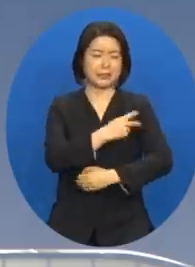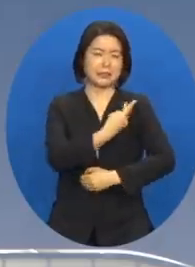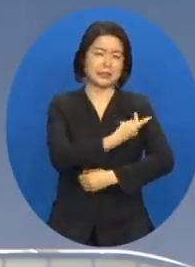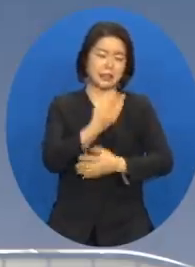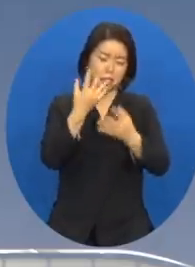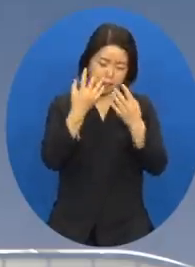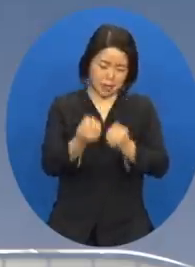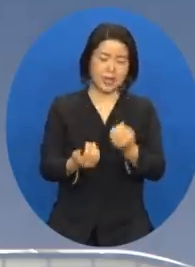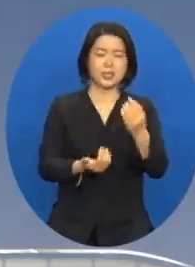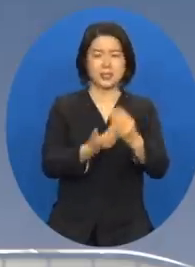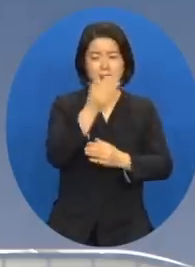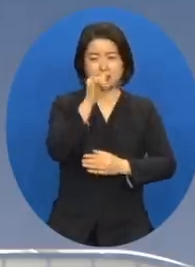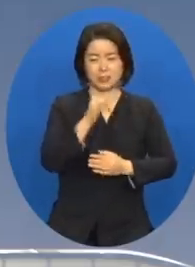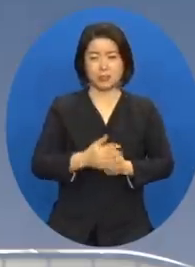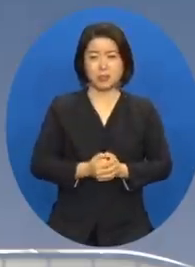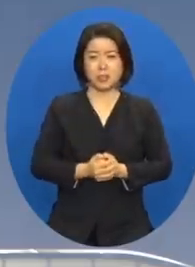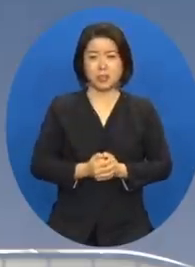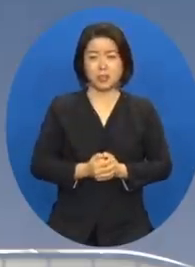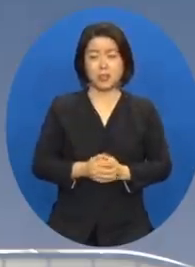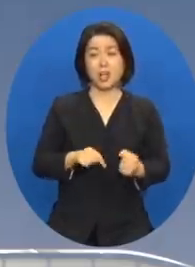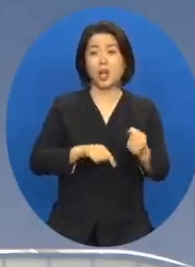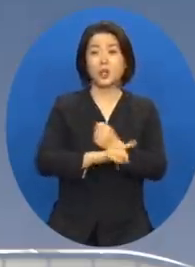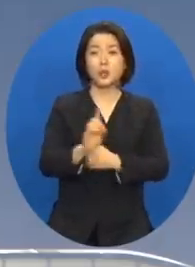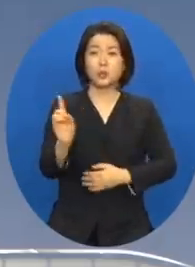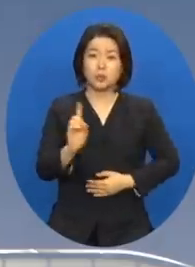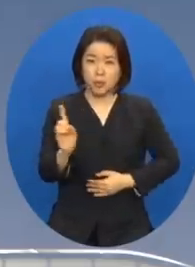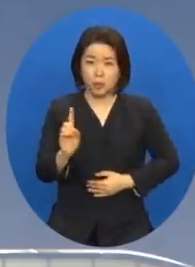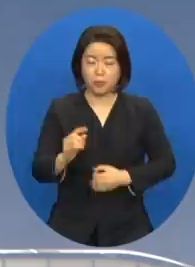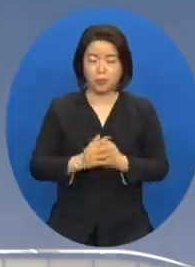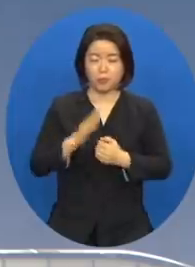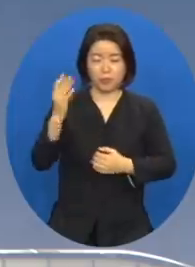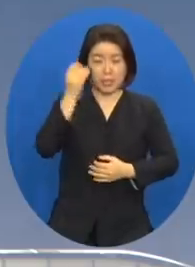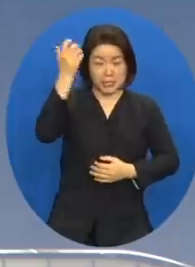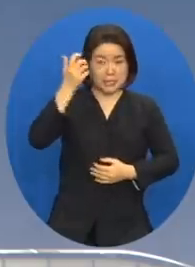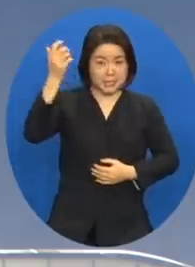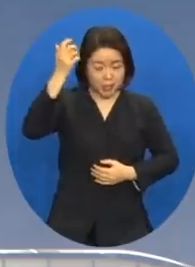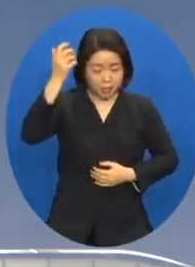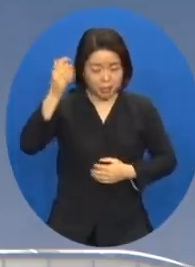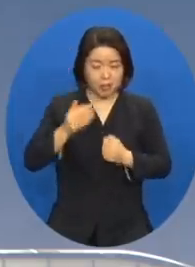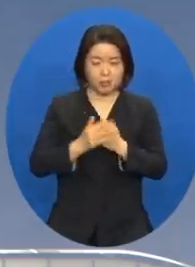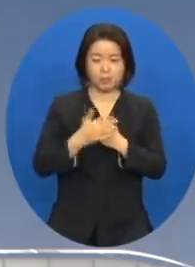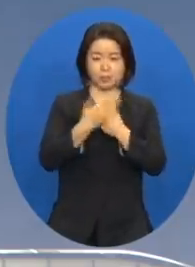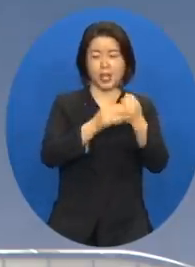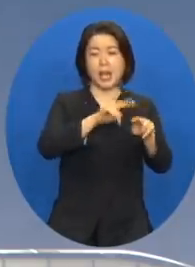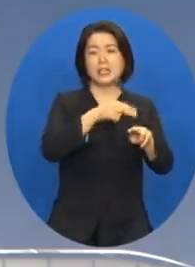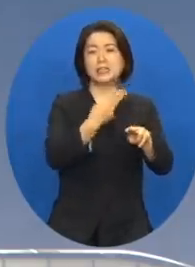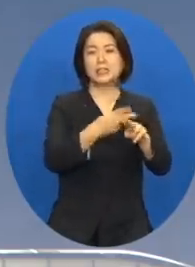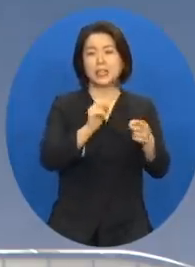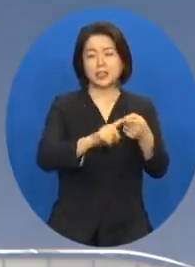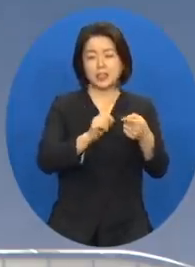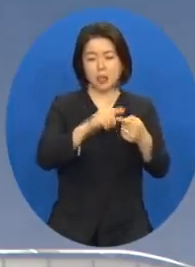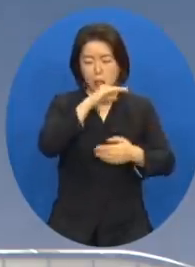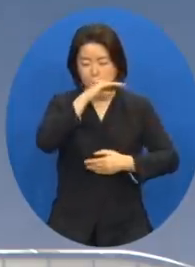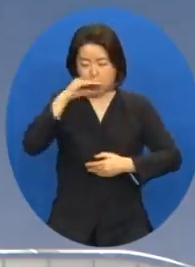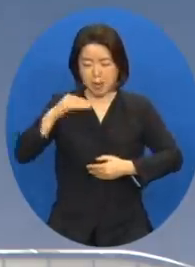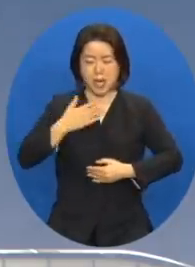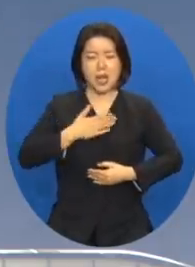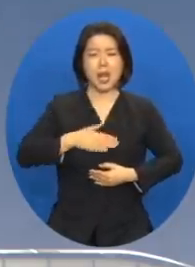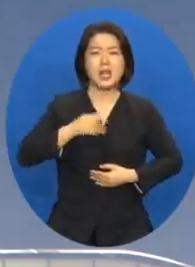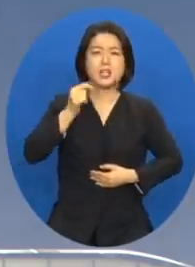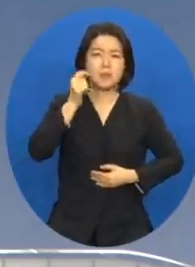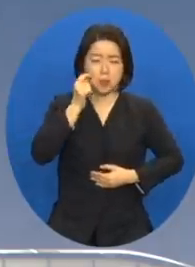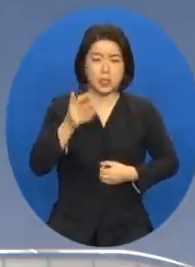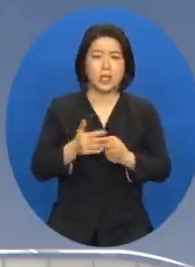생겼습니다. 이유는 성령과 은사에 대해서 정확하게 잘 알지 못한 상태에서 그냥